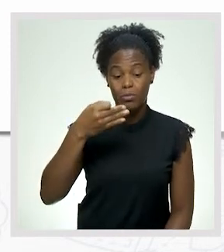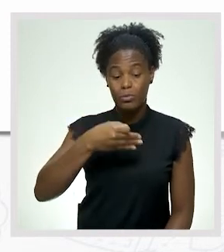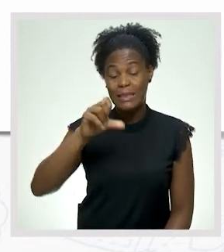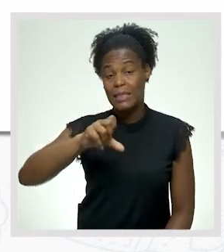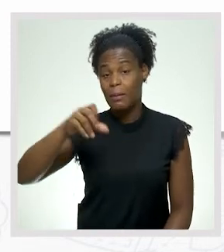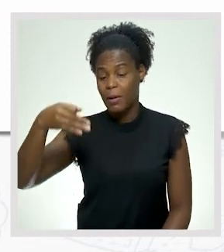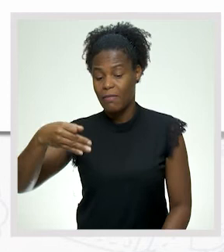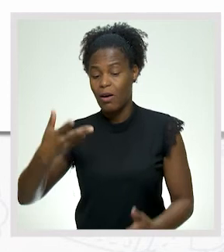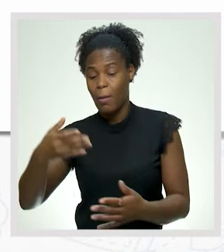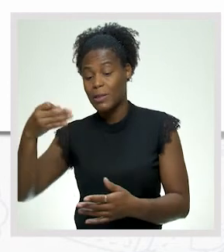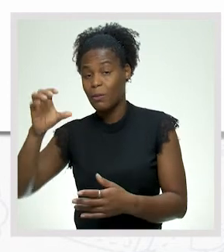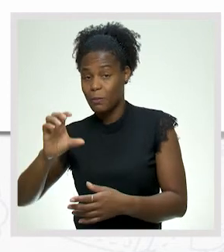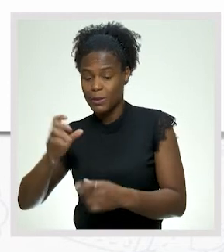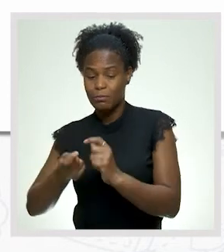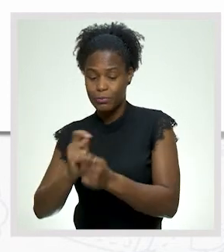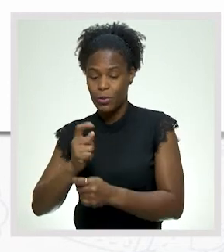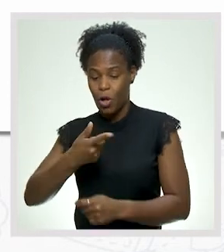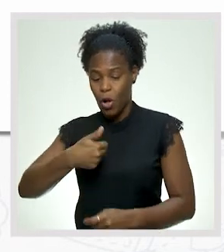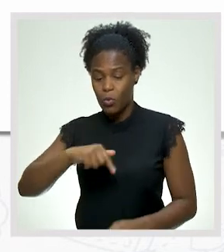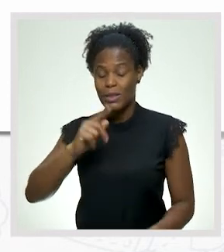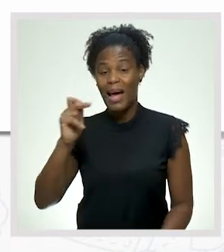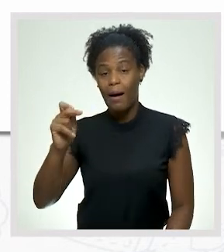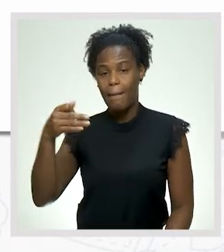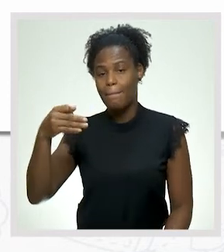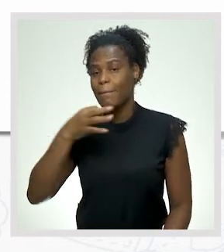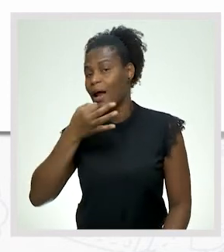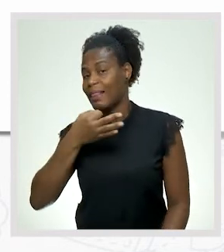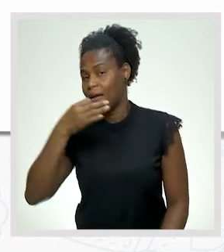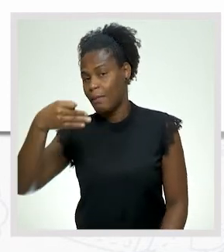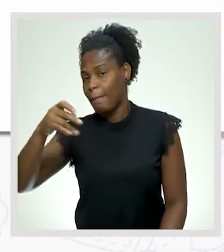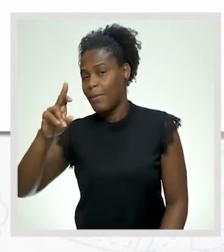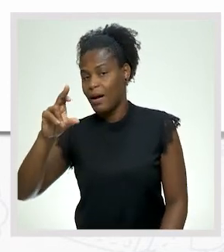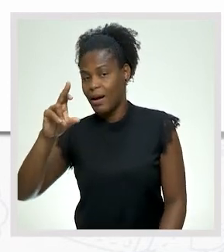parlé. C'est bien? On continue.